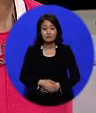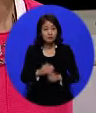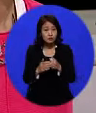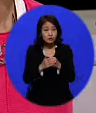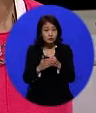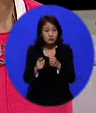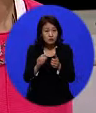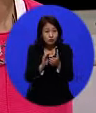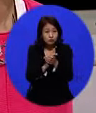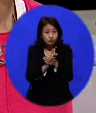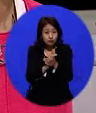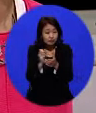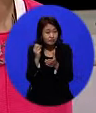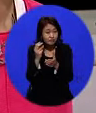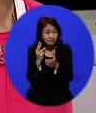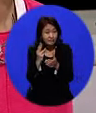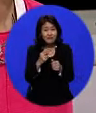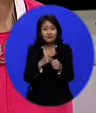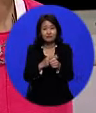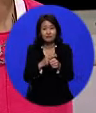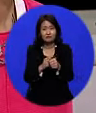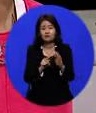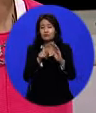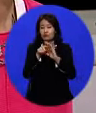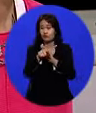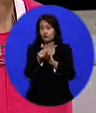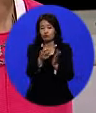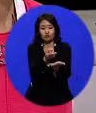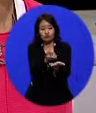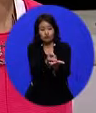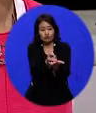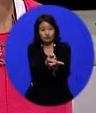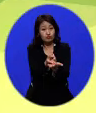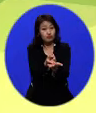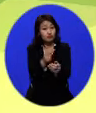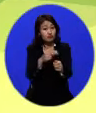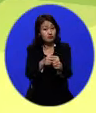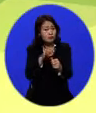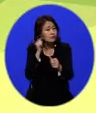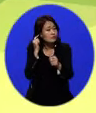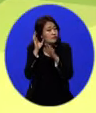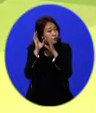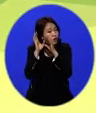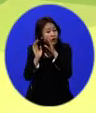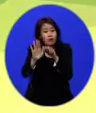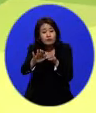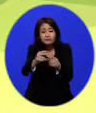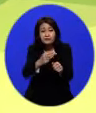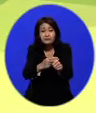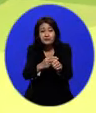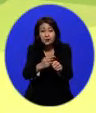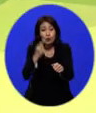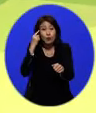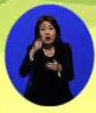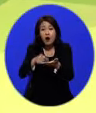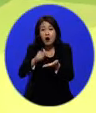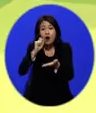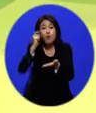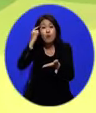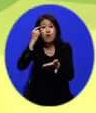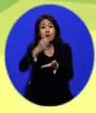그래서 그 친구는 다시 스승에게 갑니다. 누워 계시는 스승에 기회되고, 스승님, 스승님, 왜 한 잔의 차와